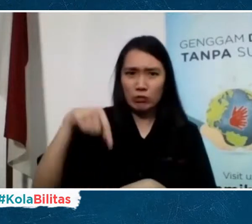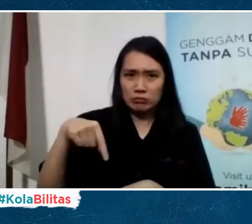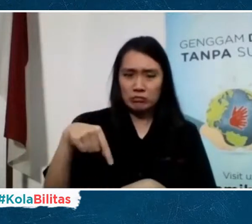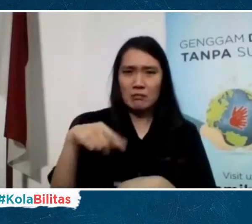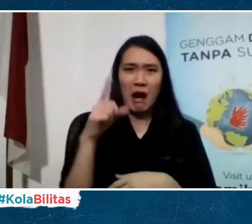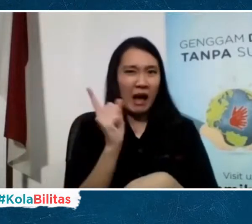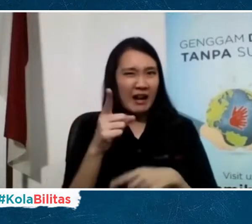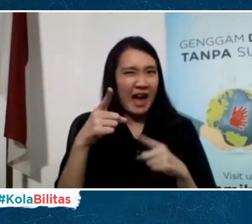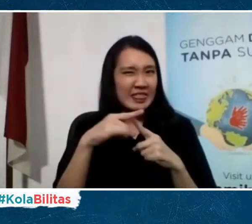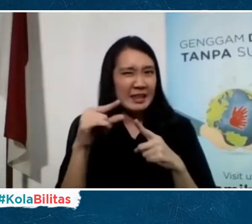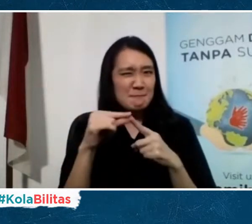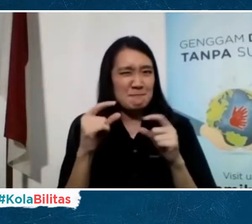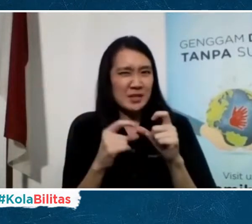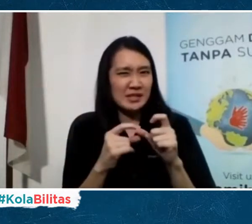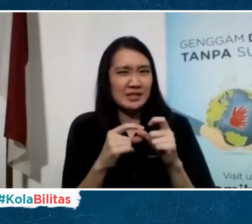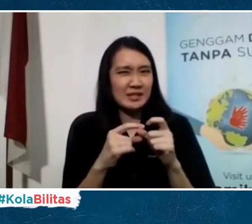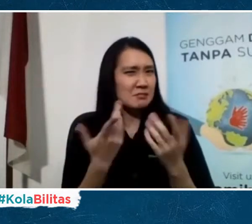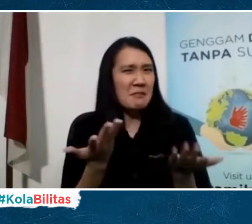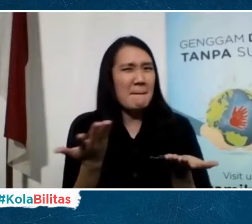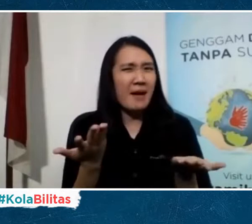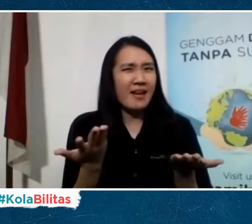untuk melakukan